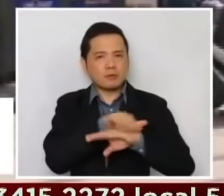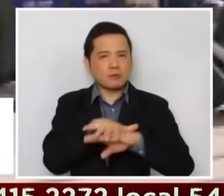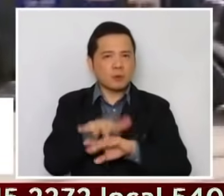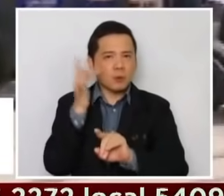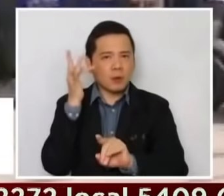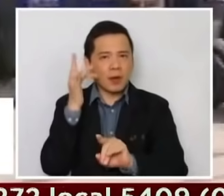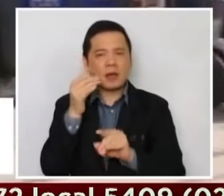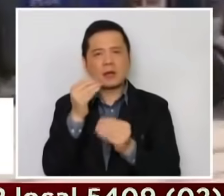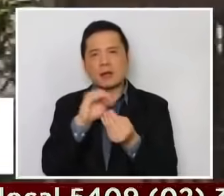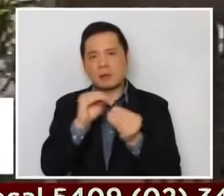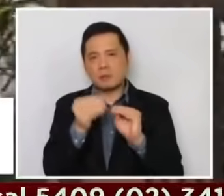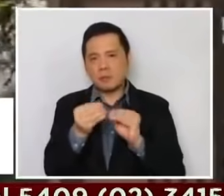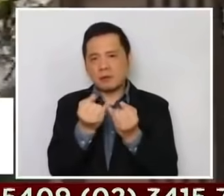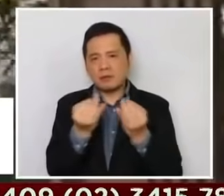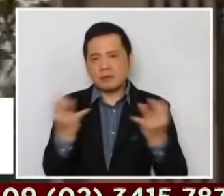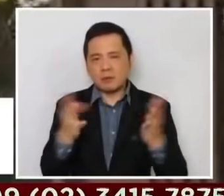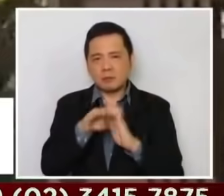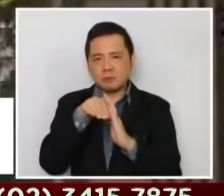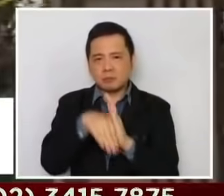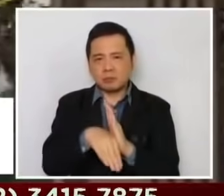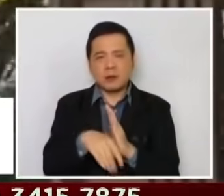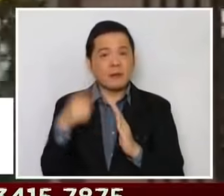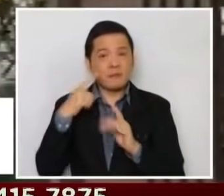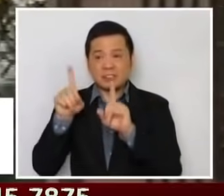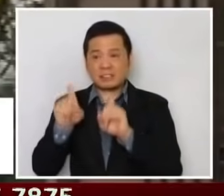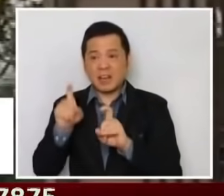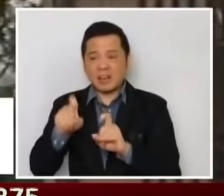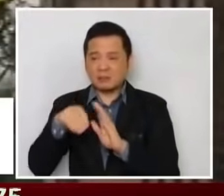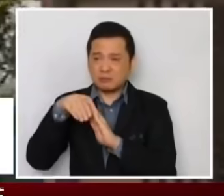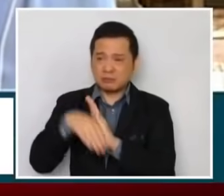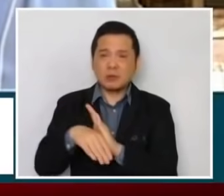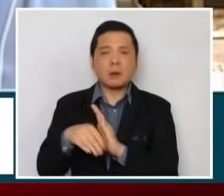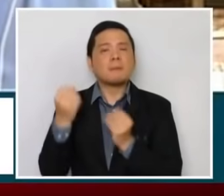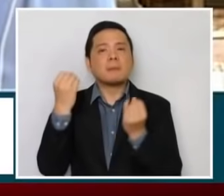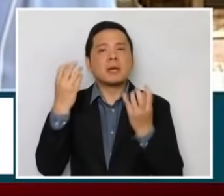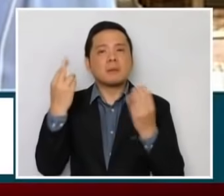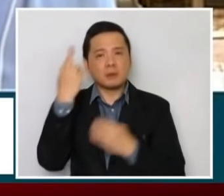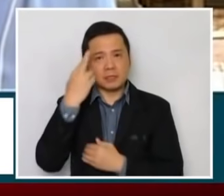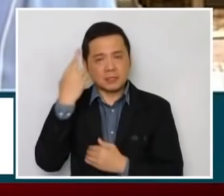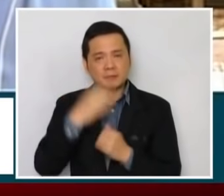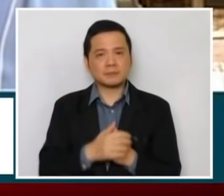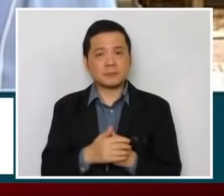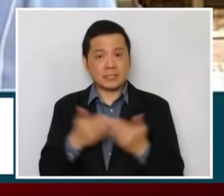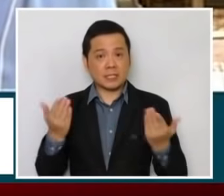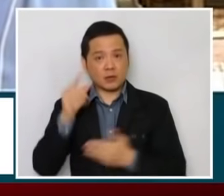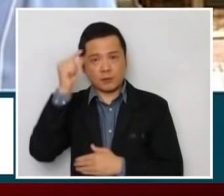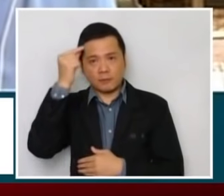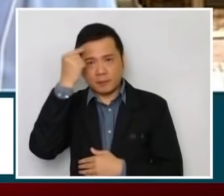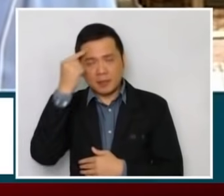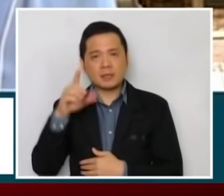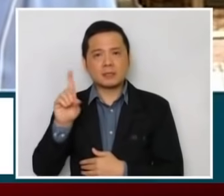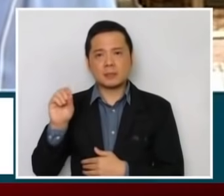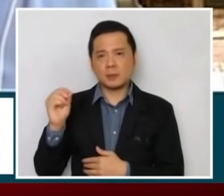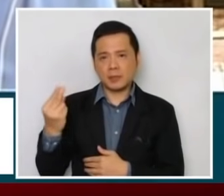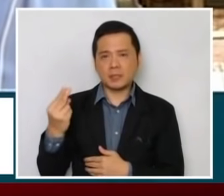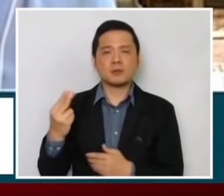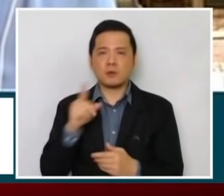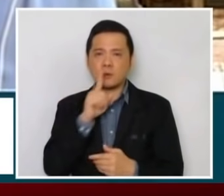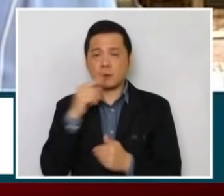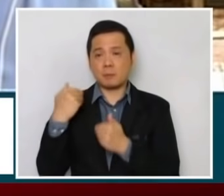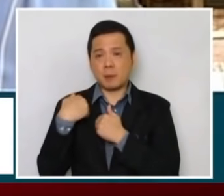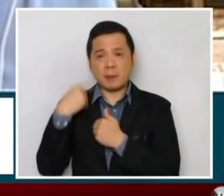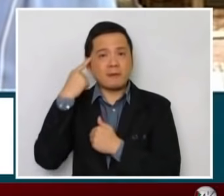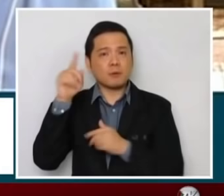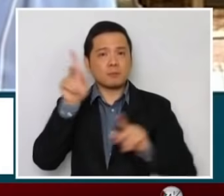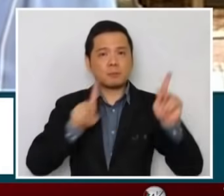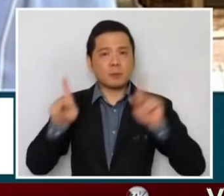kaso at bumababa ang testing output. Kami po sa gobyerno, sa national government, the DOH, we have accountability to the public. Hindi po